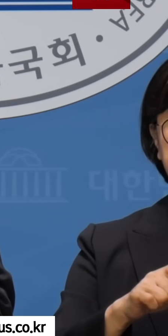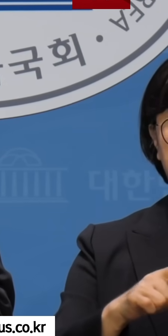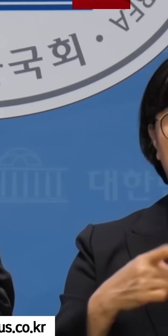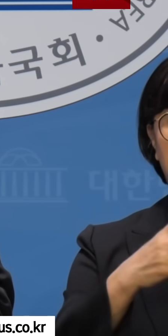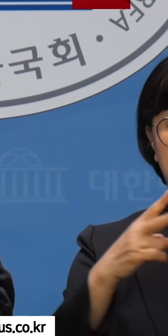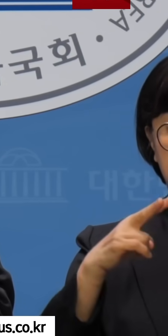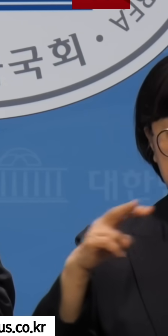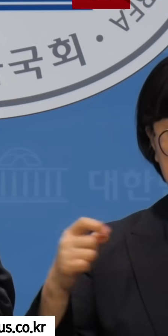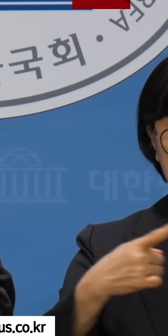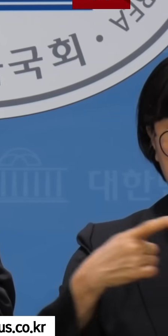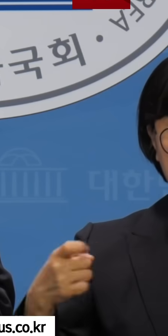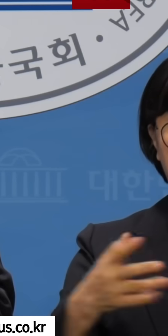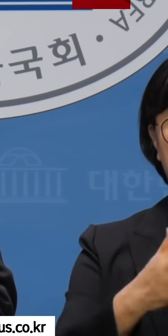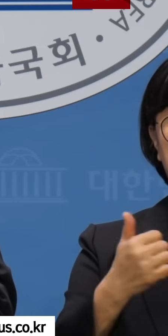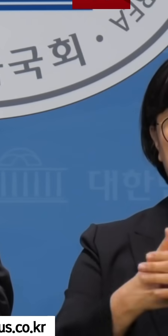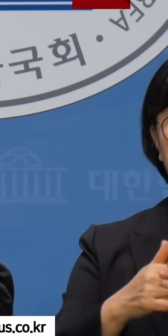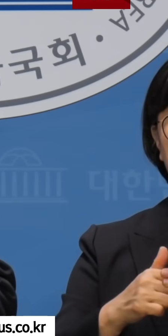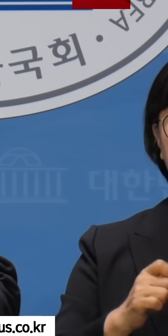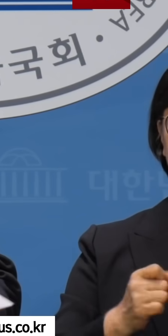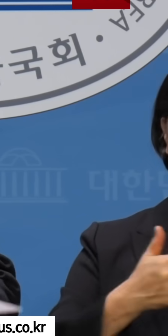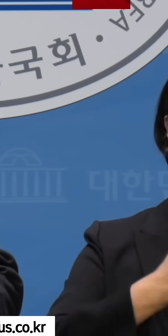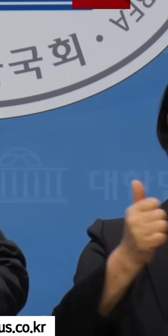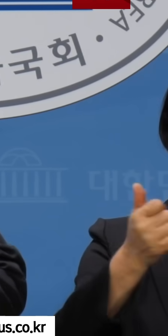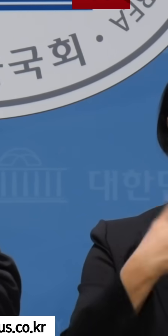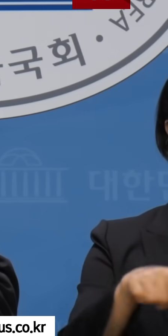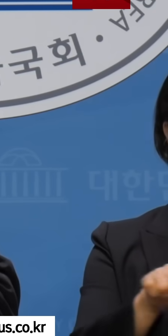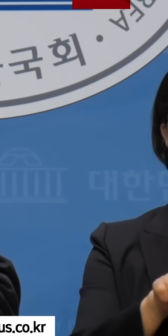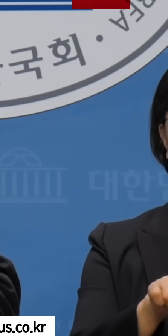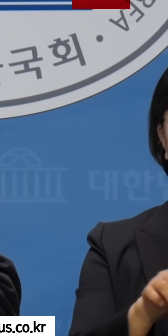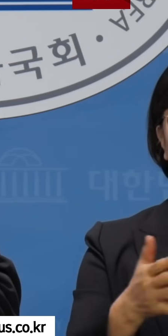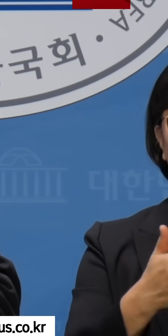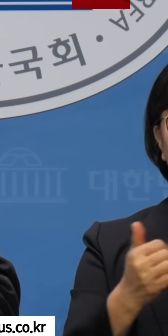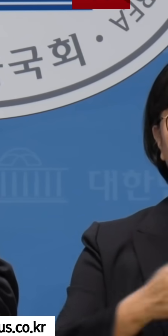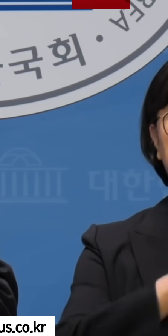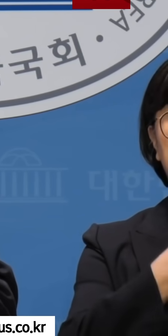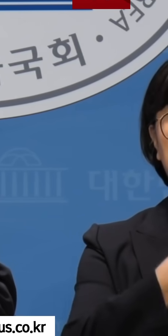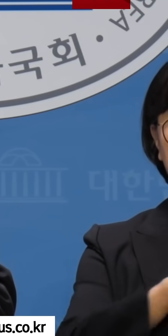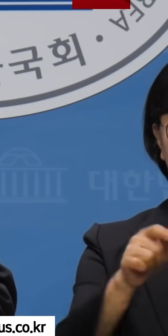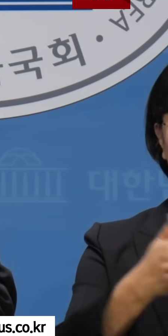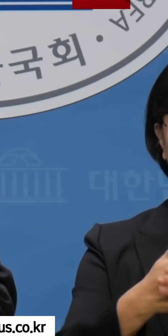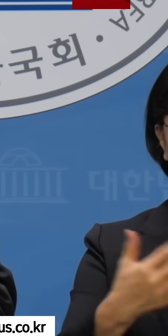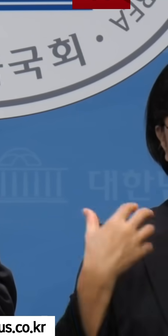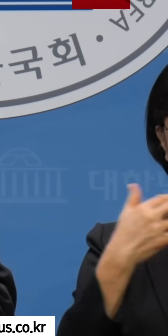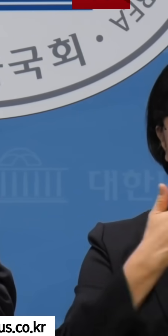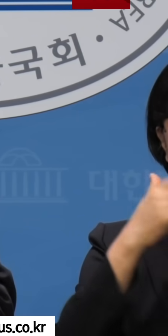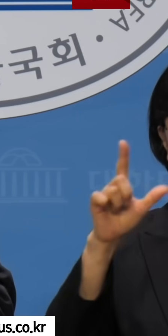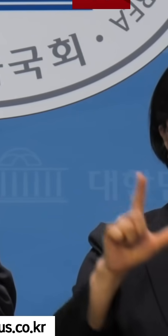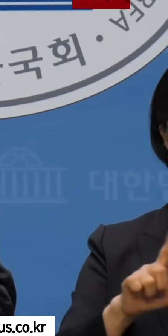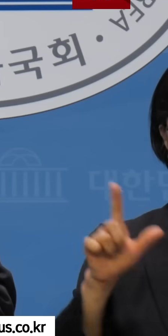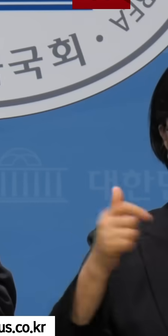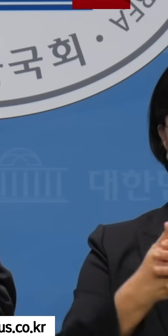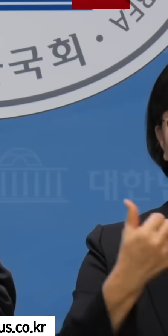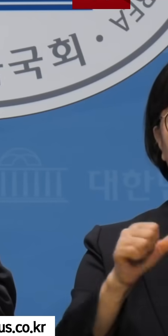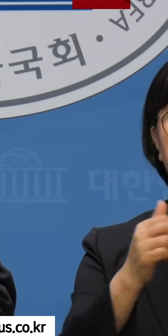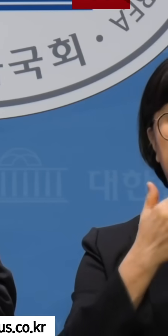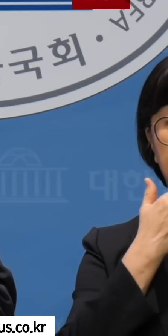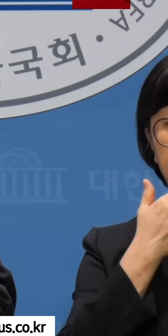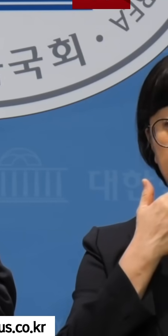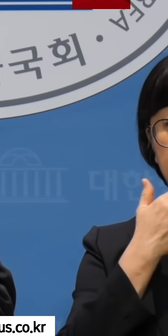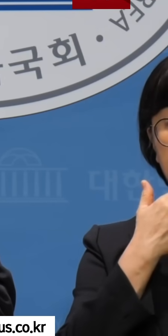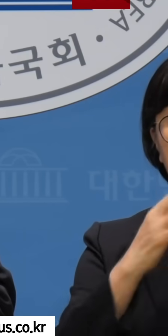적대와 대결의 승자 독식 정치, 무능과 무책임의 그들만의 정치를 타파하지